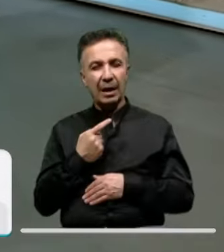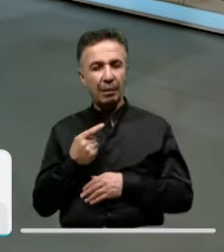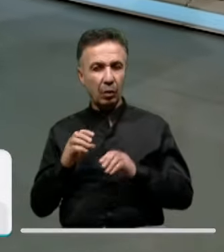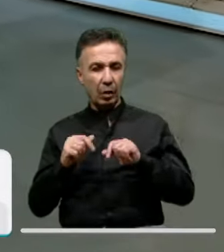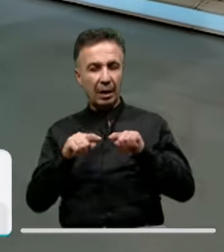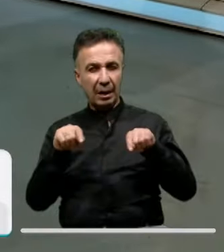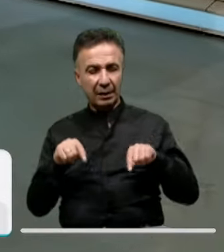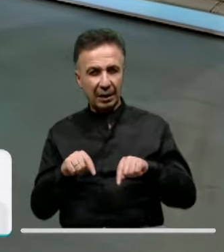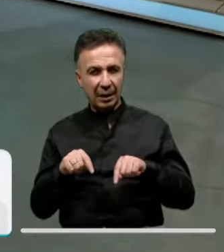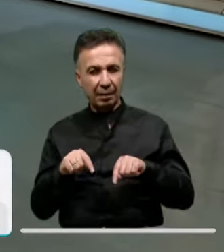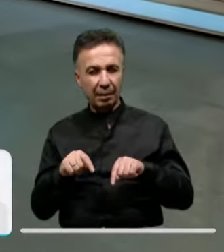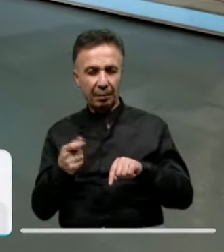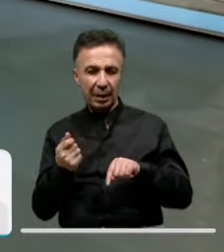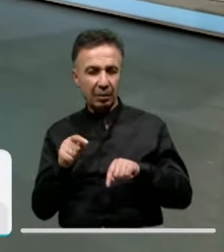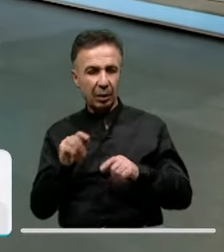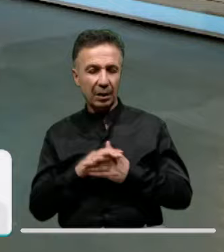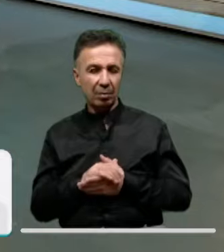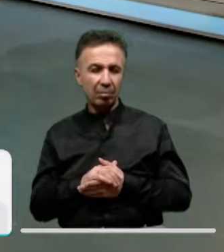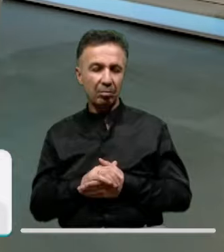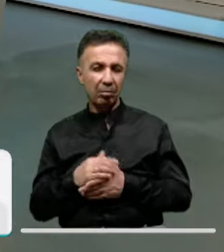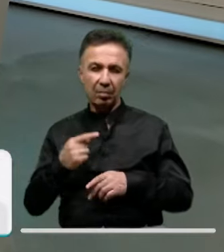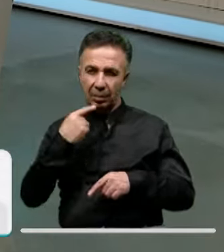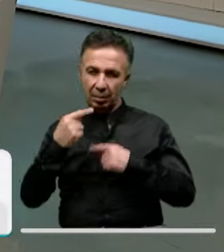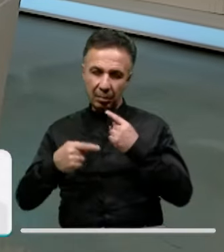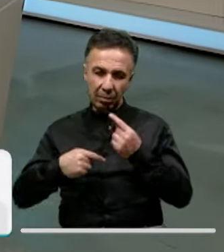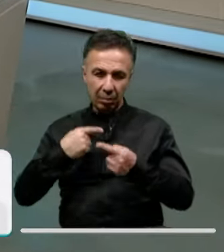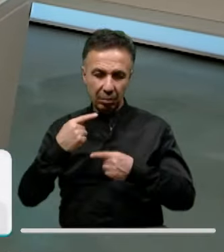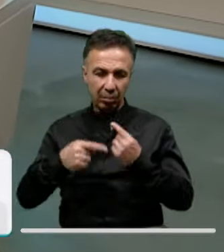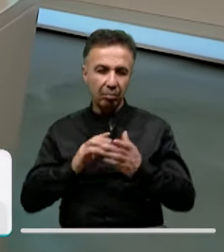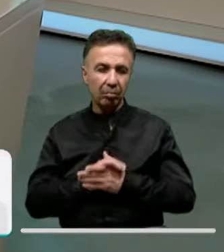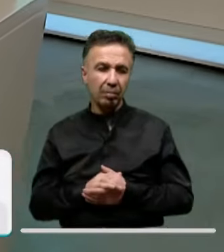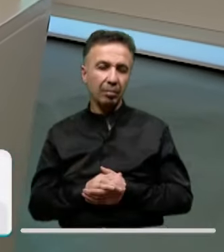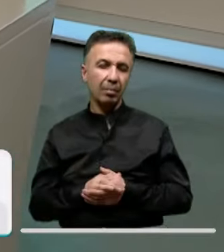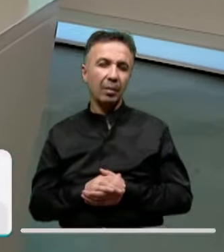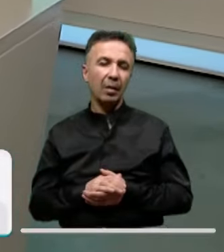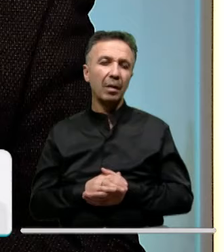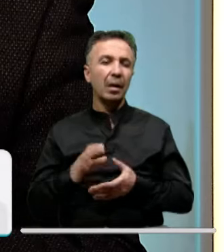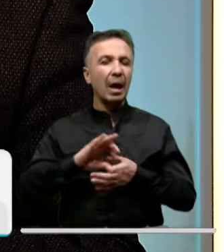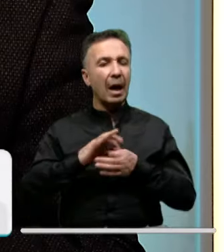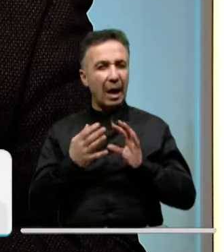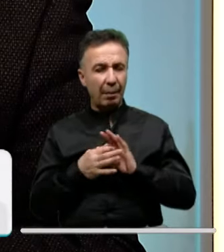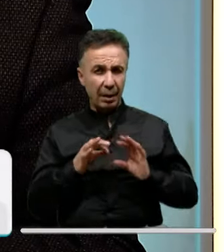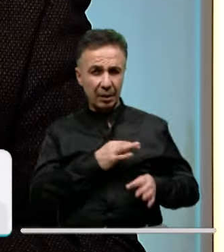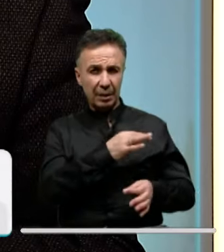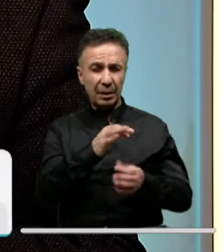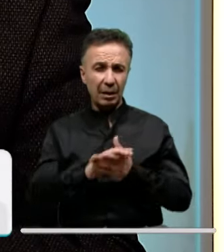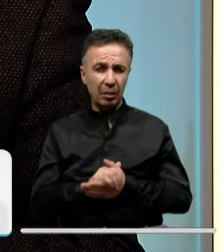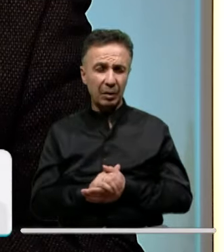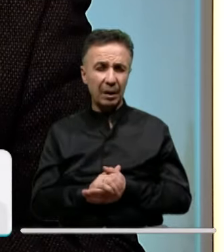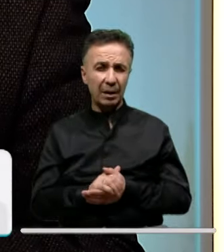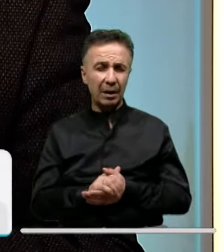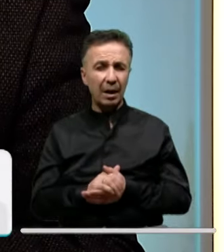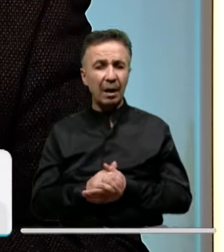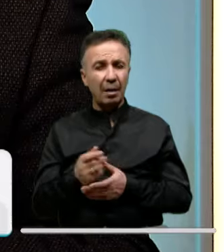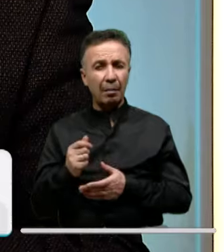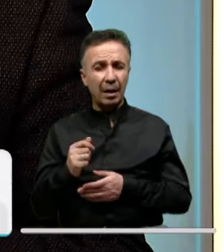kadar. Bugün bu kadar. Bir önceki sene de o kadar ediyordu. Hatta o mıntıkadaki emlakçılar bunların raiş bedellerini